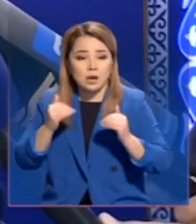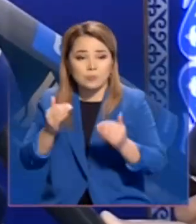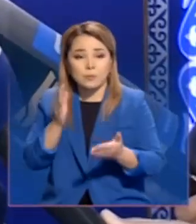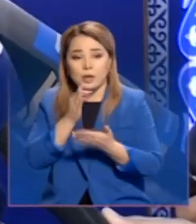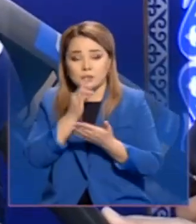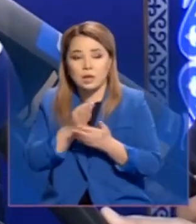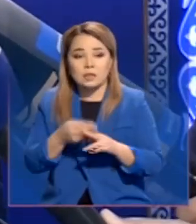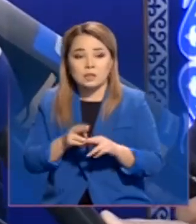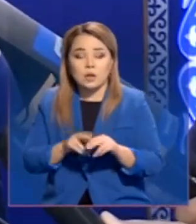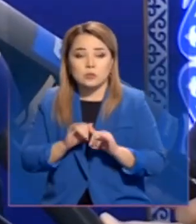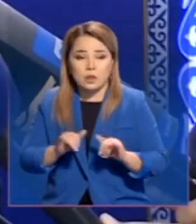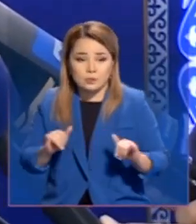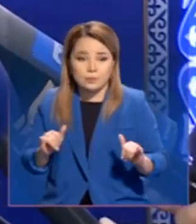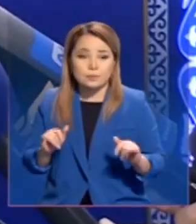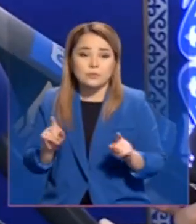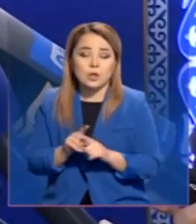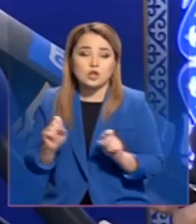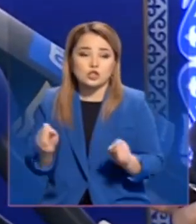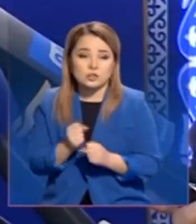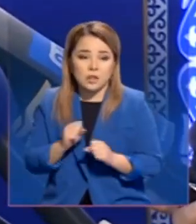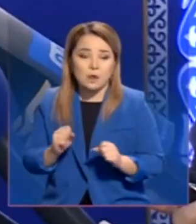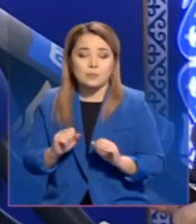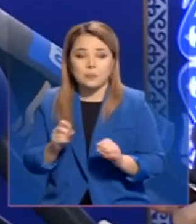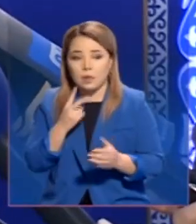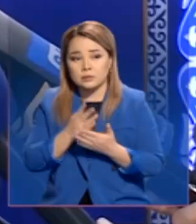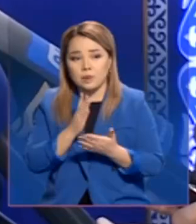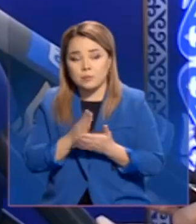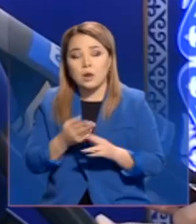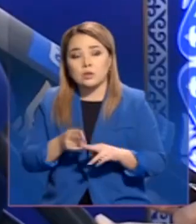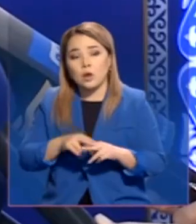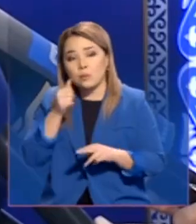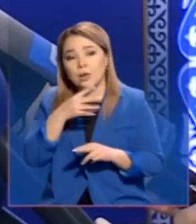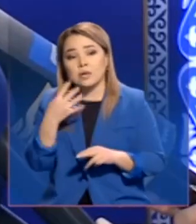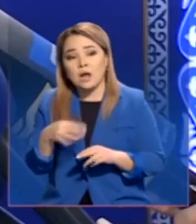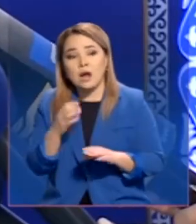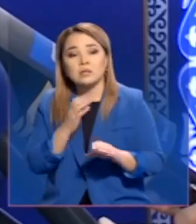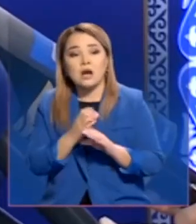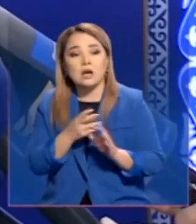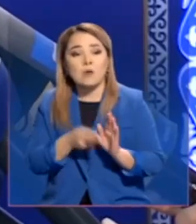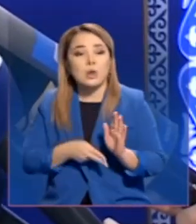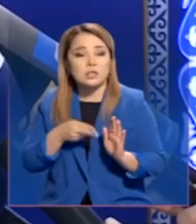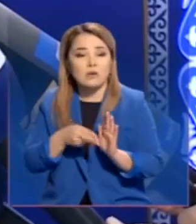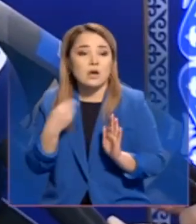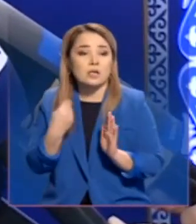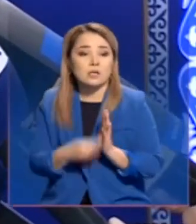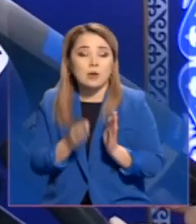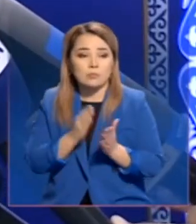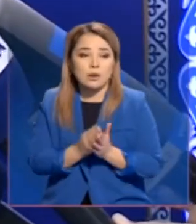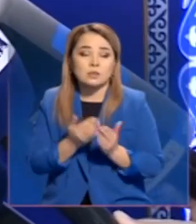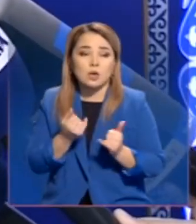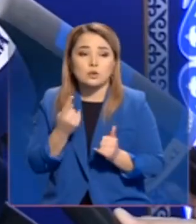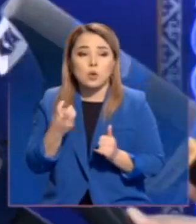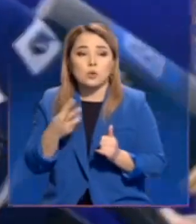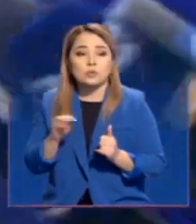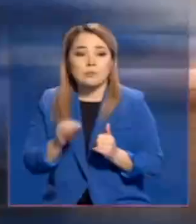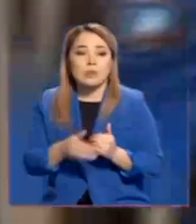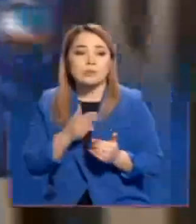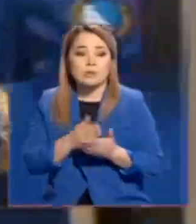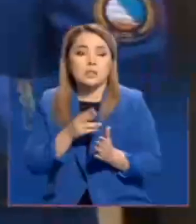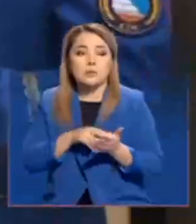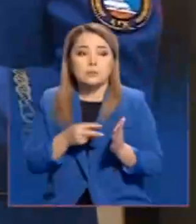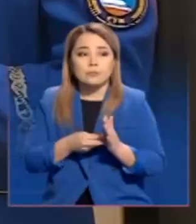Локомотив парктерін көбейтсек, поездардың жылдамдығы да артады. Мысалы, биыл 40 локомотивті алдық. Жыл соңына дейін 130-ын алуды жоспарлап